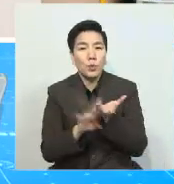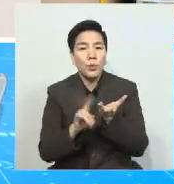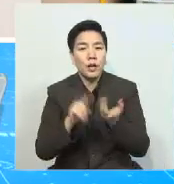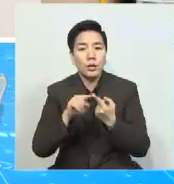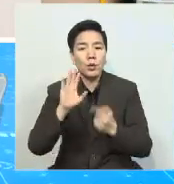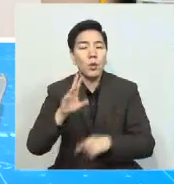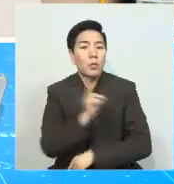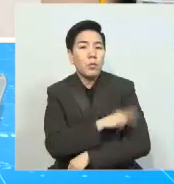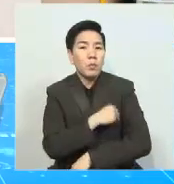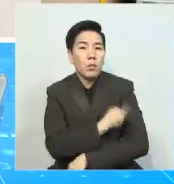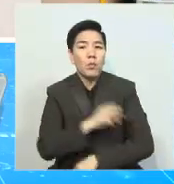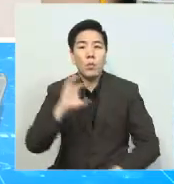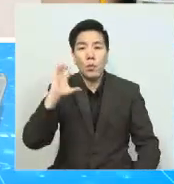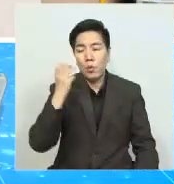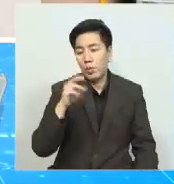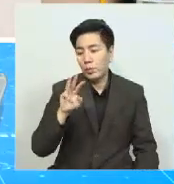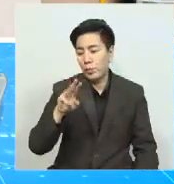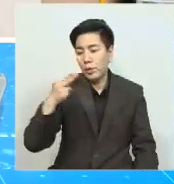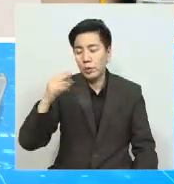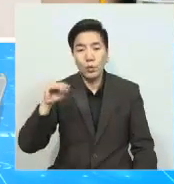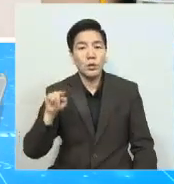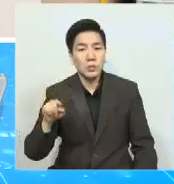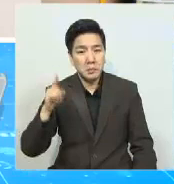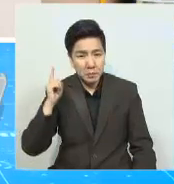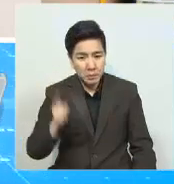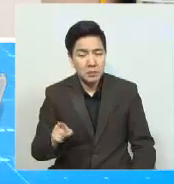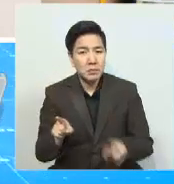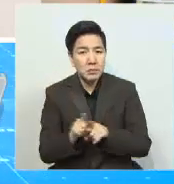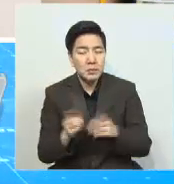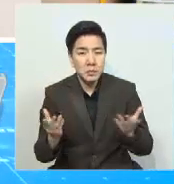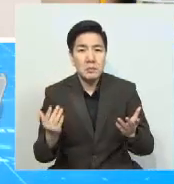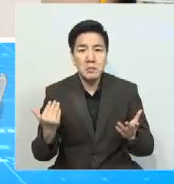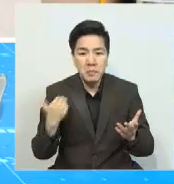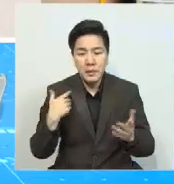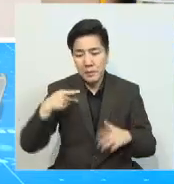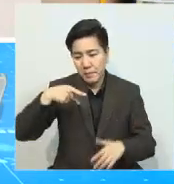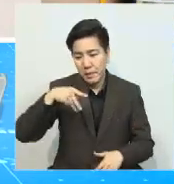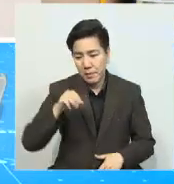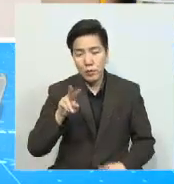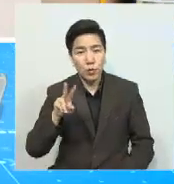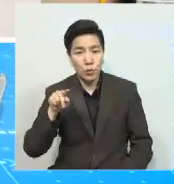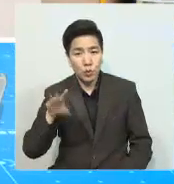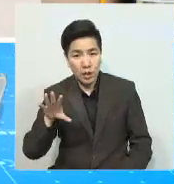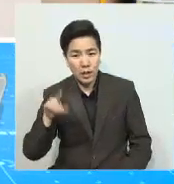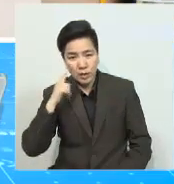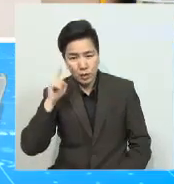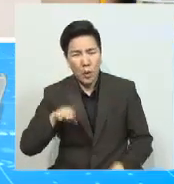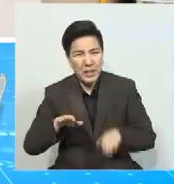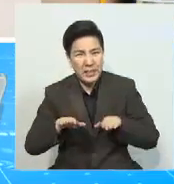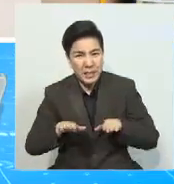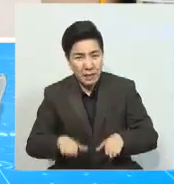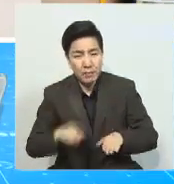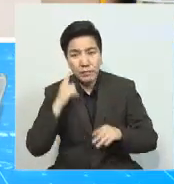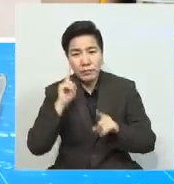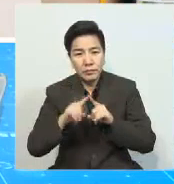ององค์การอนามัยโลก WHO นะครับซึ่งมันค่อนข้างที่จะมีค่า PM 2.5 เนี่ยต้องต่ำเพ